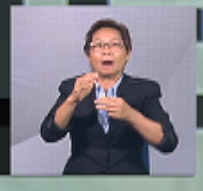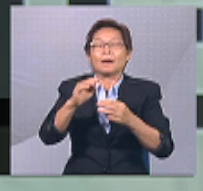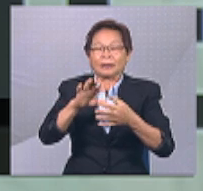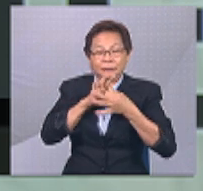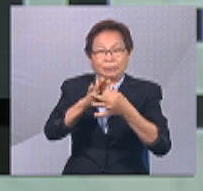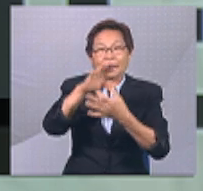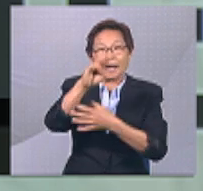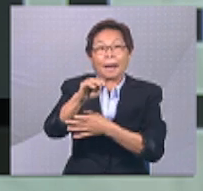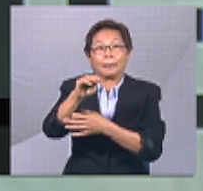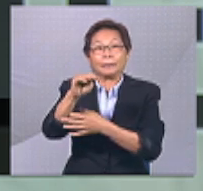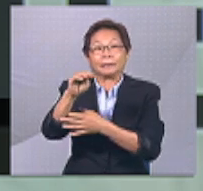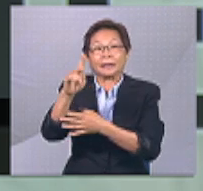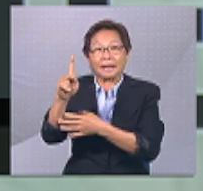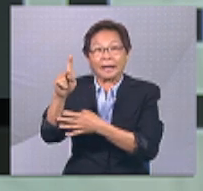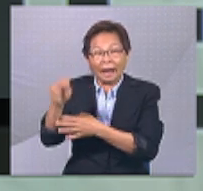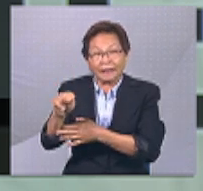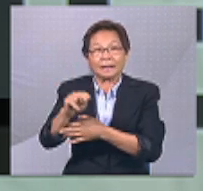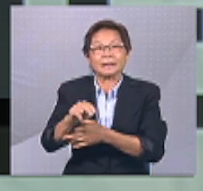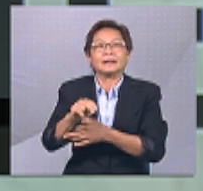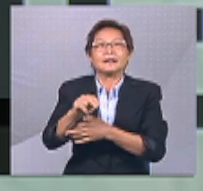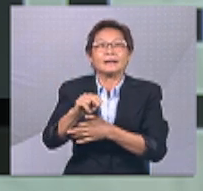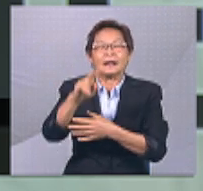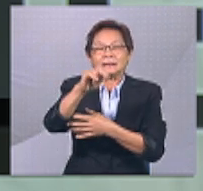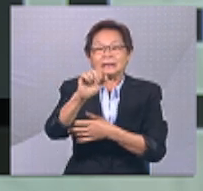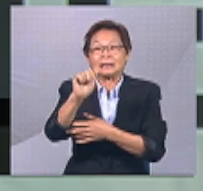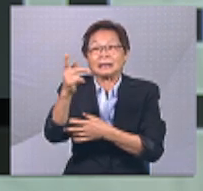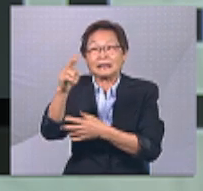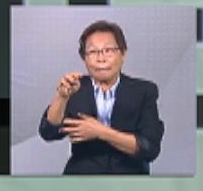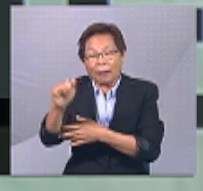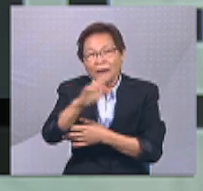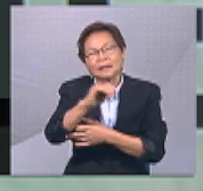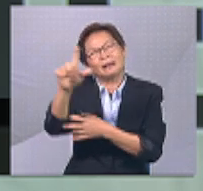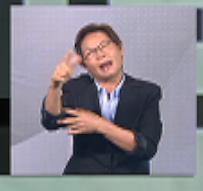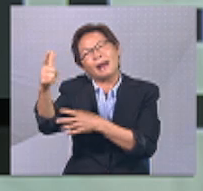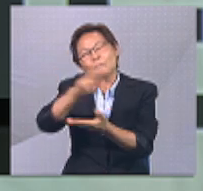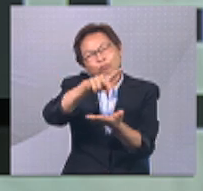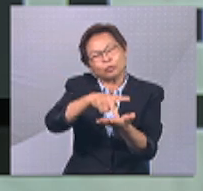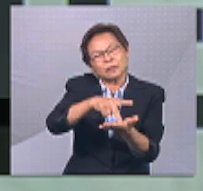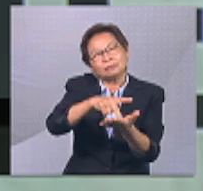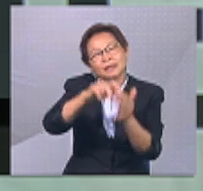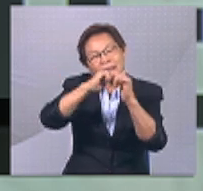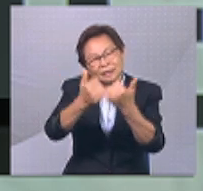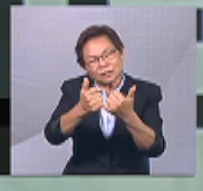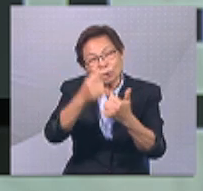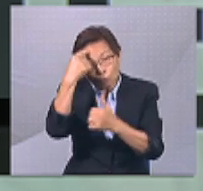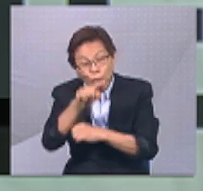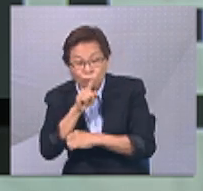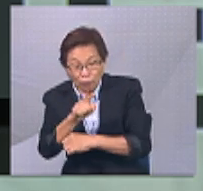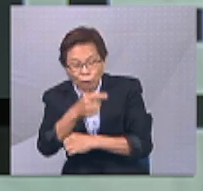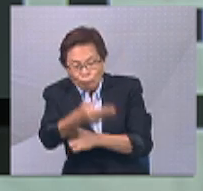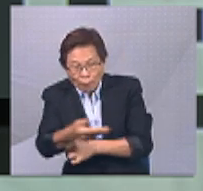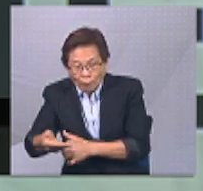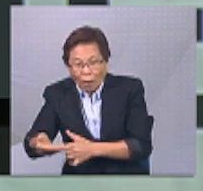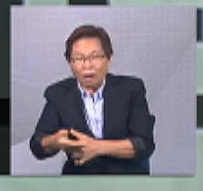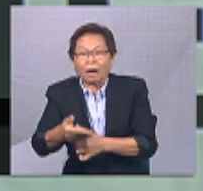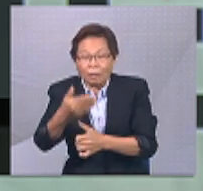Negara, Agensi Pengurusan Bencana Negara dan lain-lain agensi pusat bagi memastikan isu berkaitan stok ini